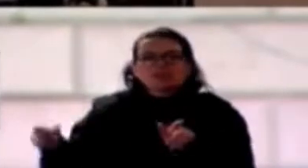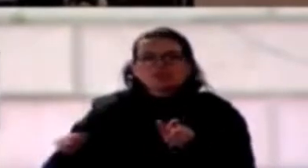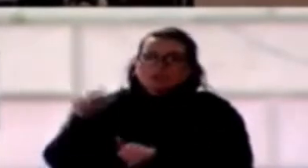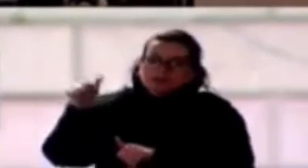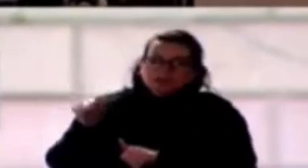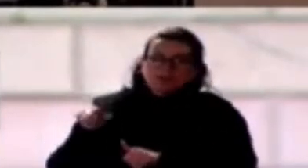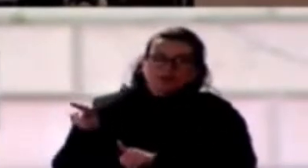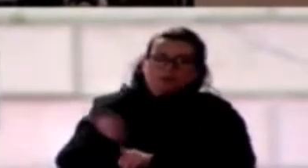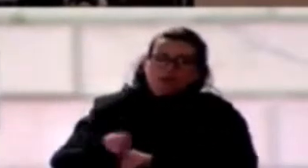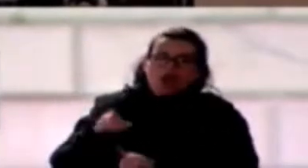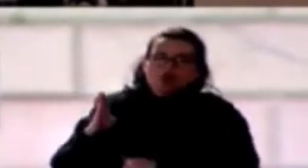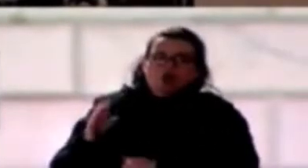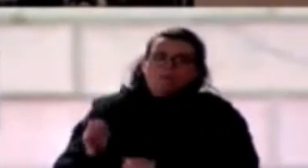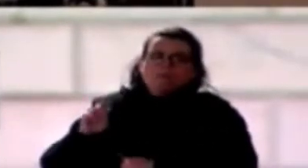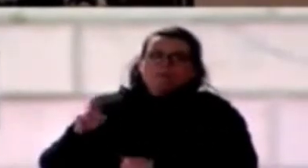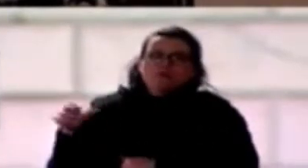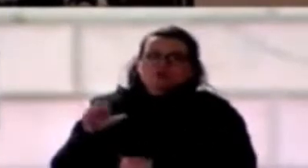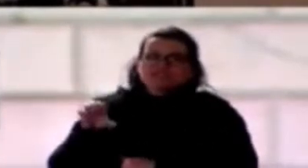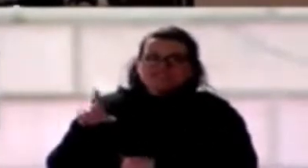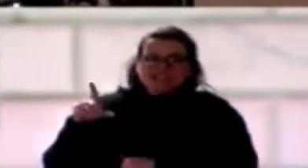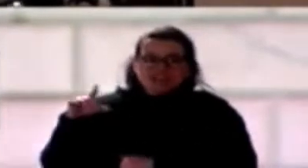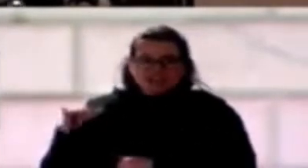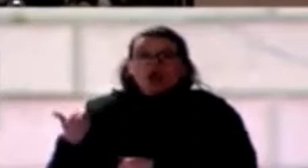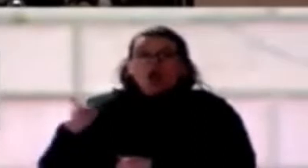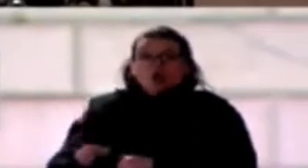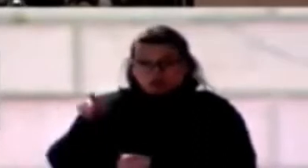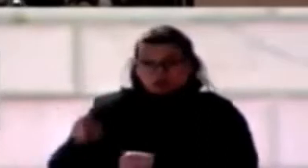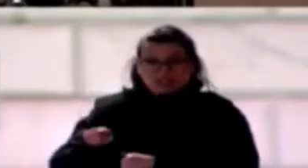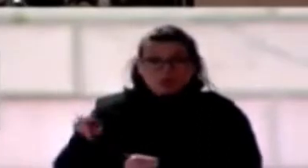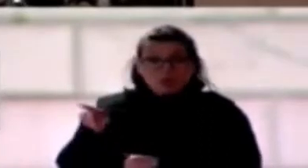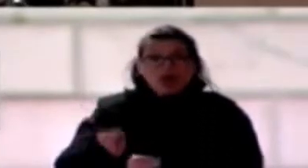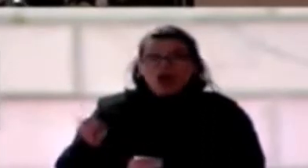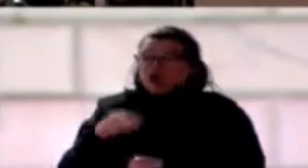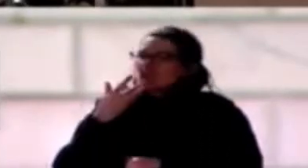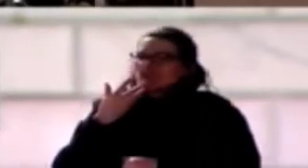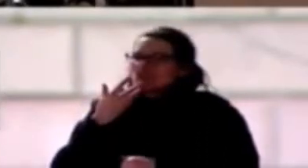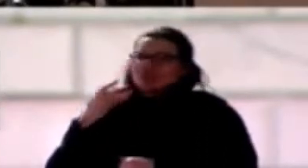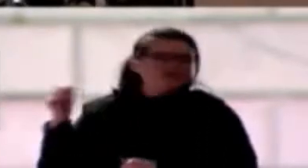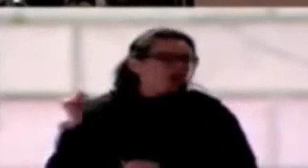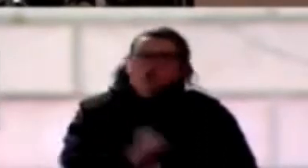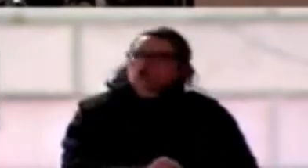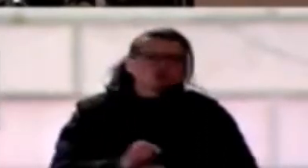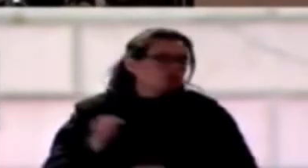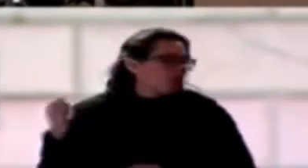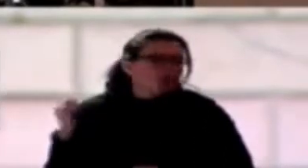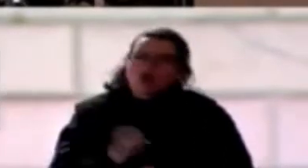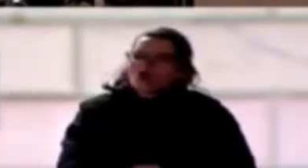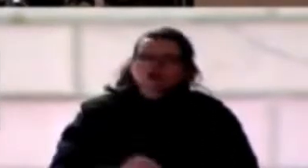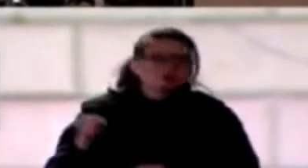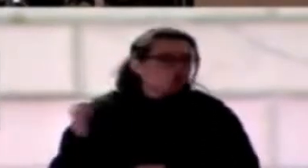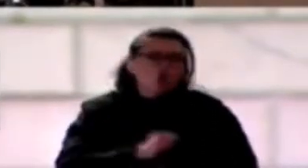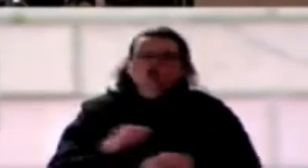quella trattativa Paolo si è opposto, si deve essere opposto con tutte le sue forze, con